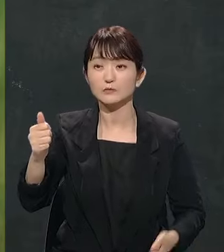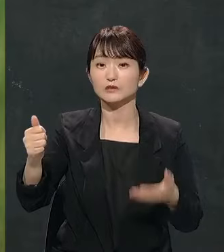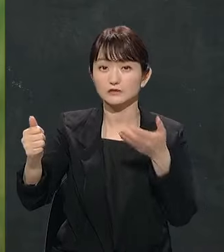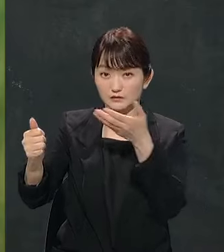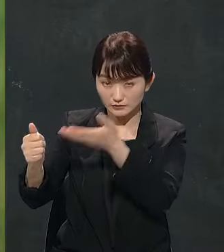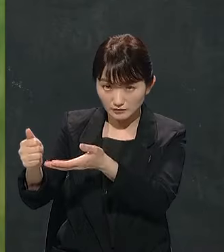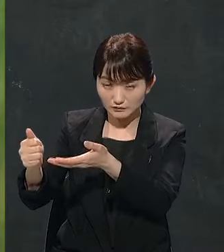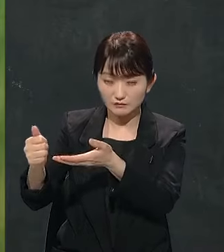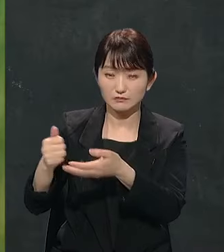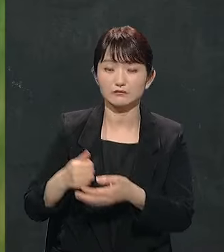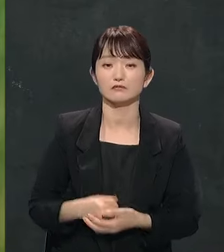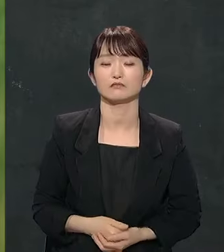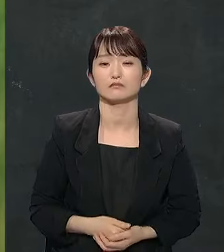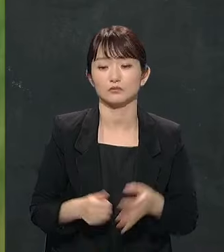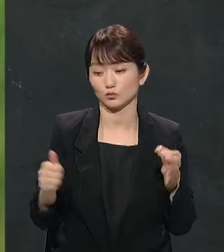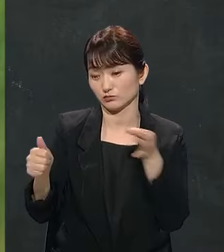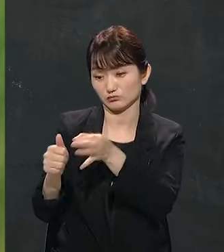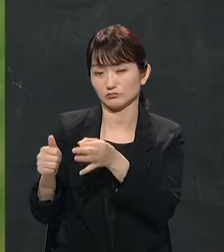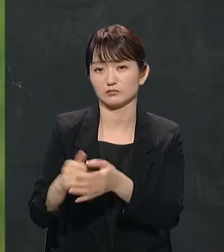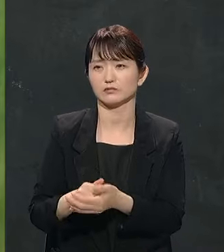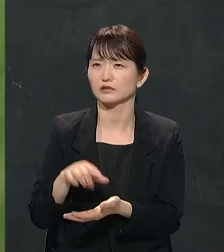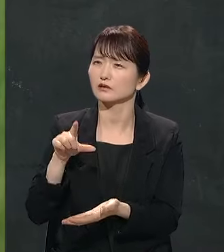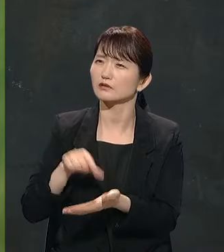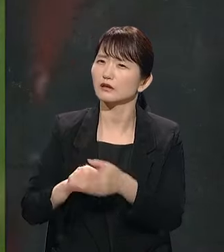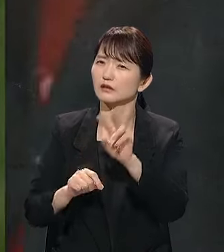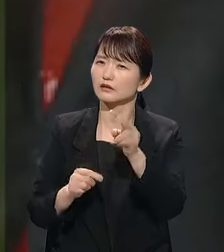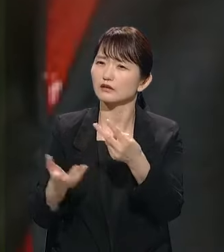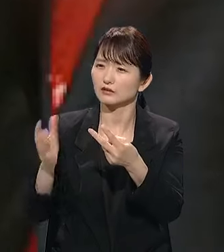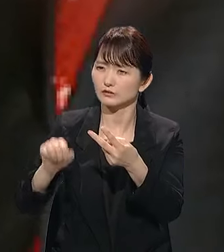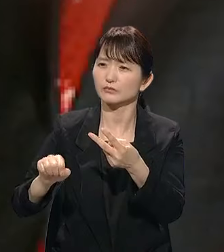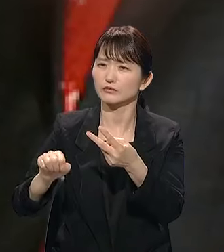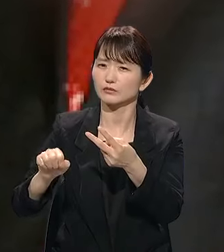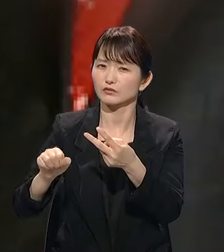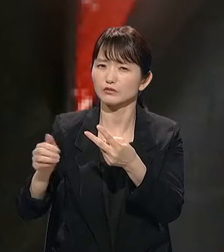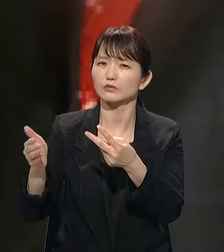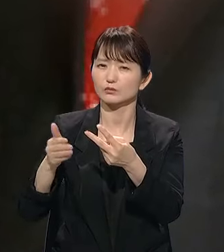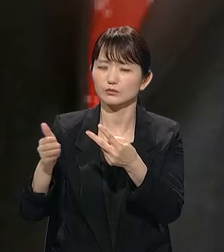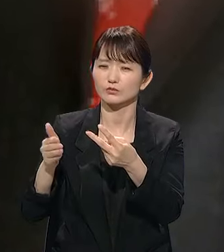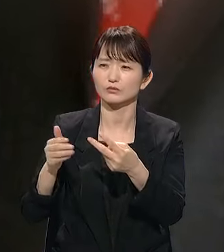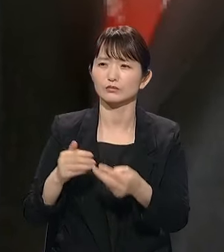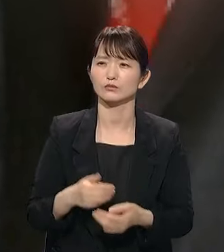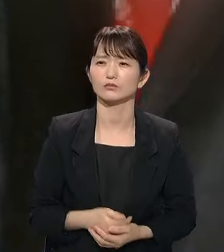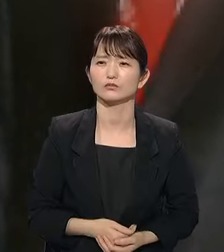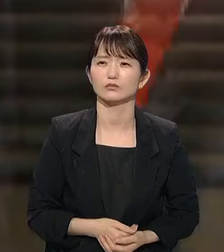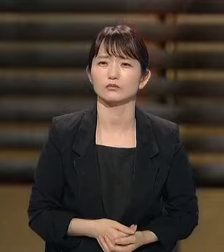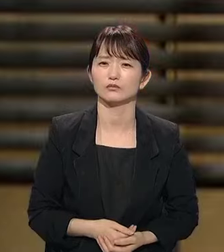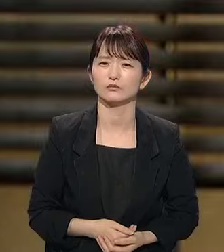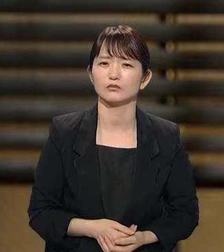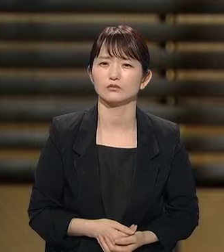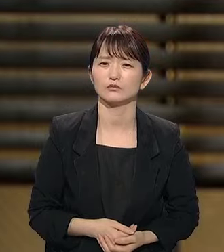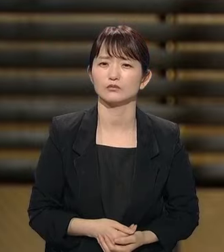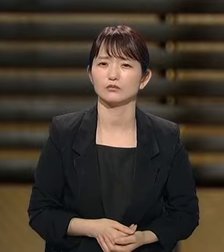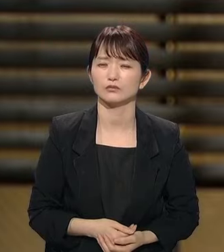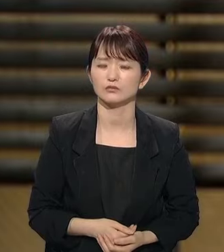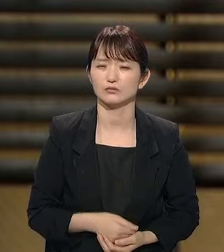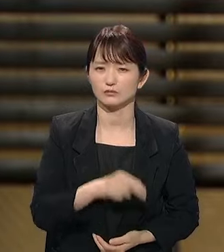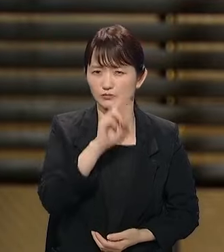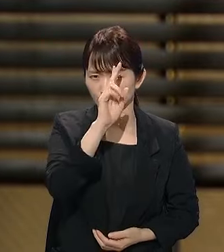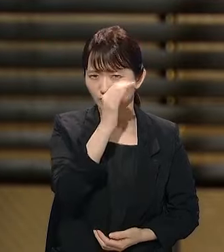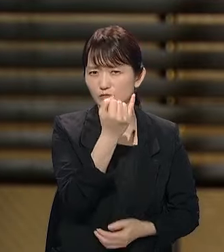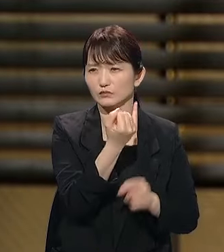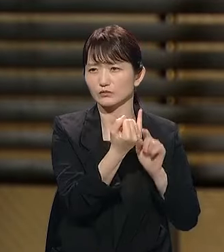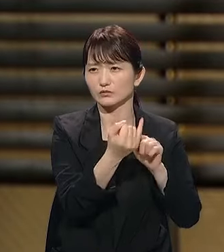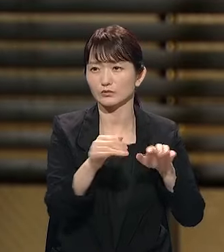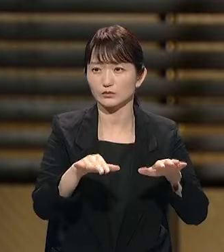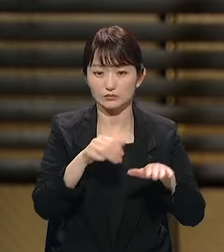했잖아요 그때 거의 뭐 한 200억 원 정도 된다는 얘기까지 나왔던 걸로 제가 기억을 하는데 근데 박세리 씨가 오늘